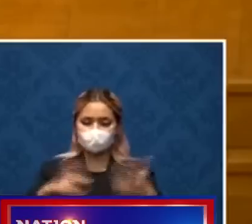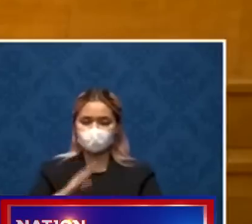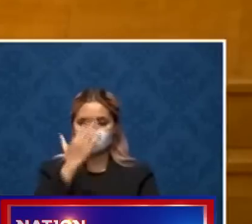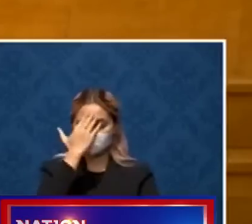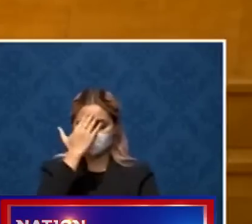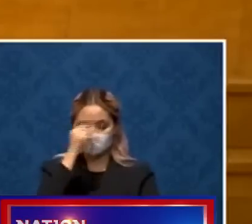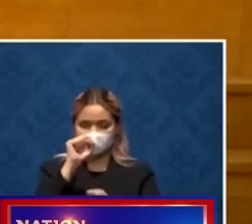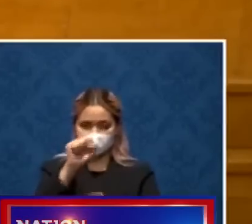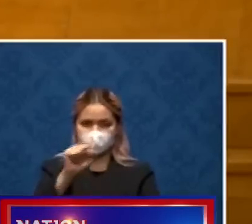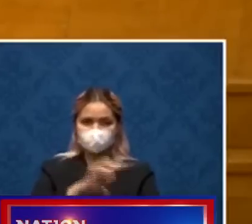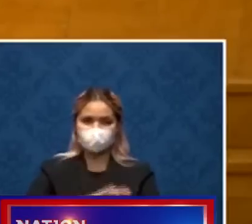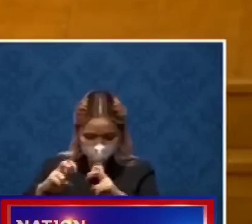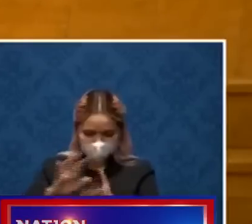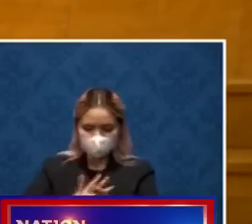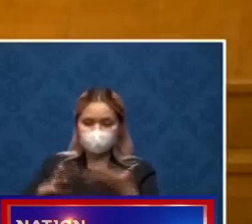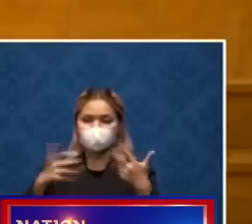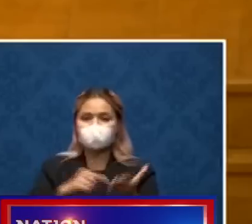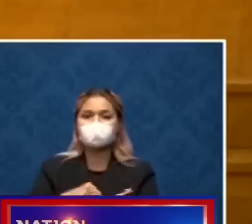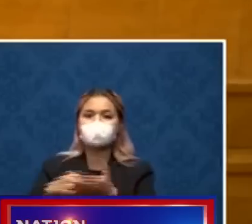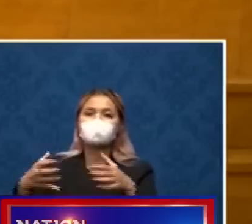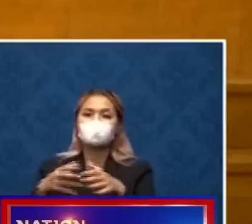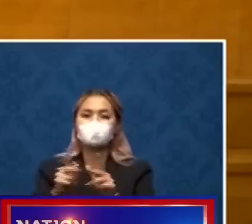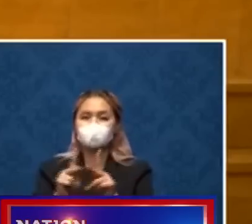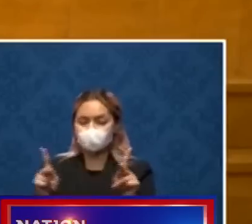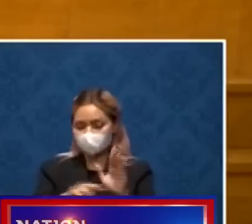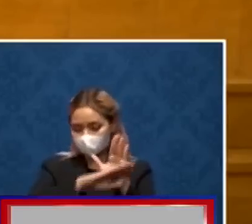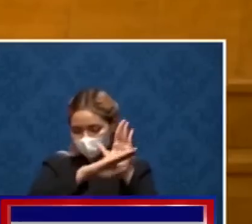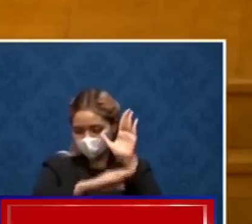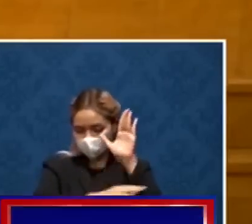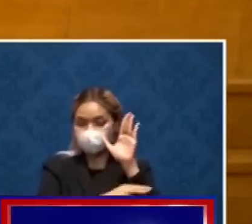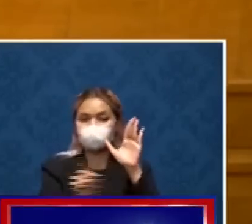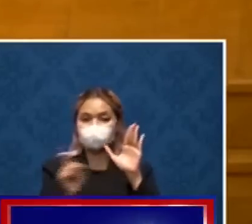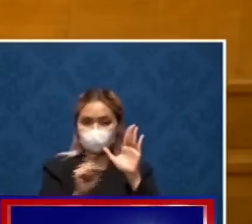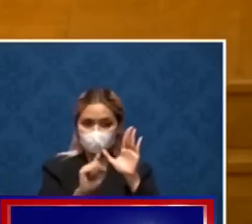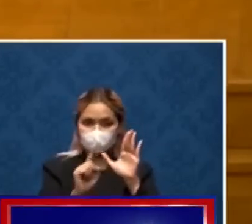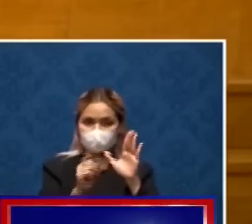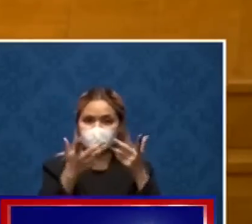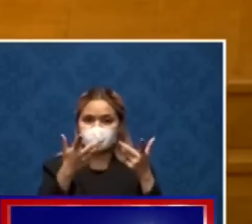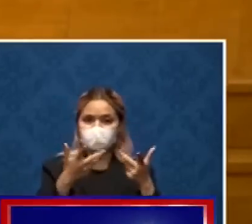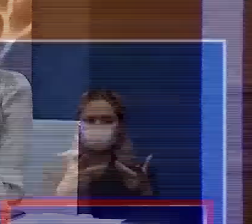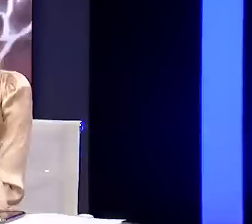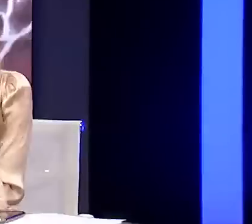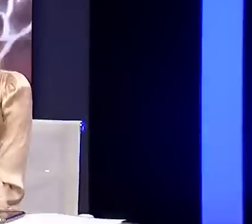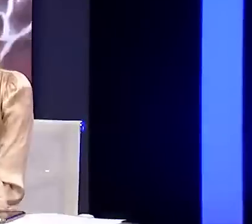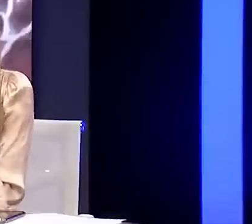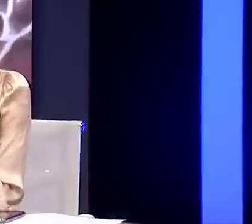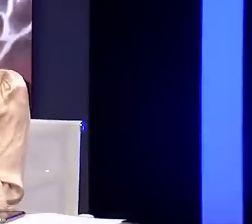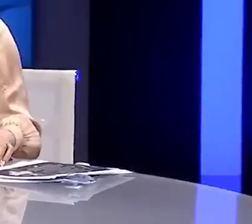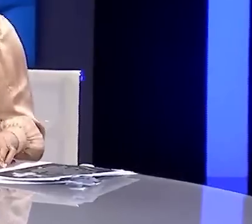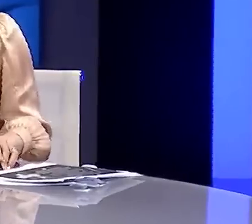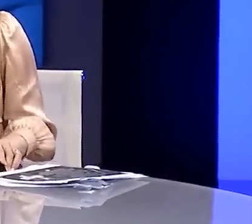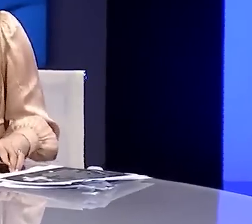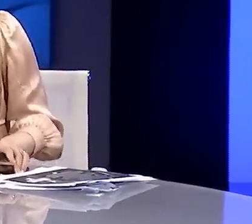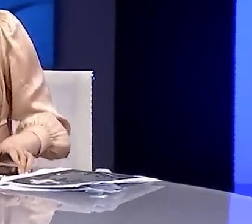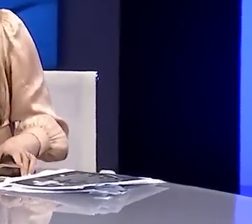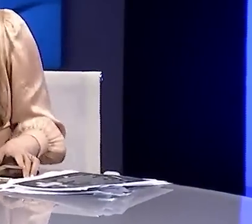านุเบกษาครับ เท่านั้นนะฮะนะครับโอเคนี่ก็คือพลเอกประยุทธ์นัดสุดท้ายแล้วแหละนะฮะ